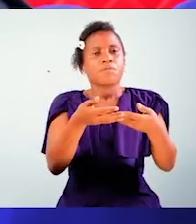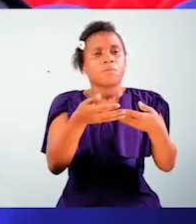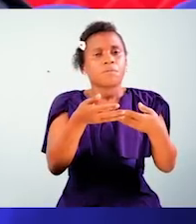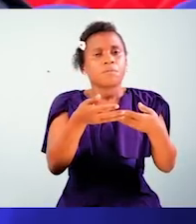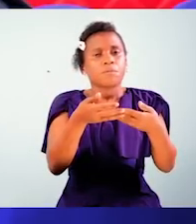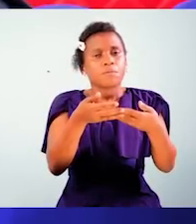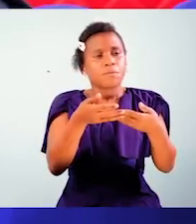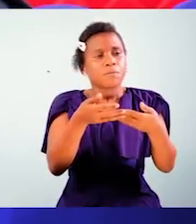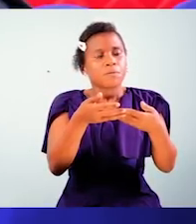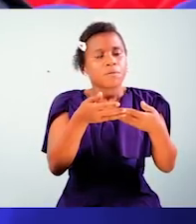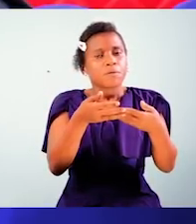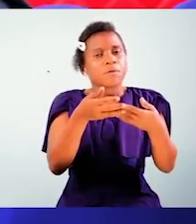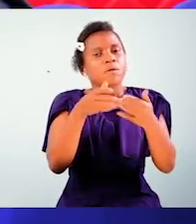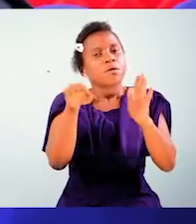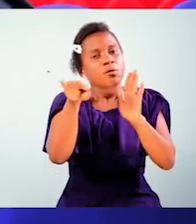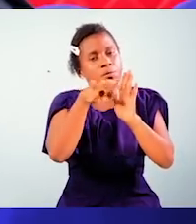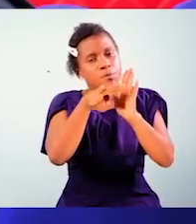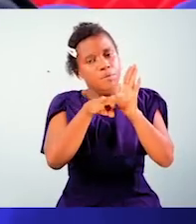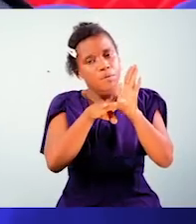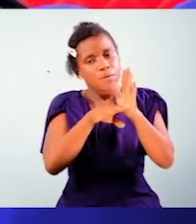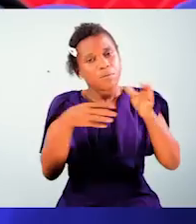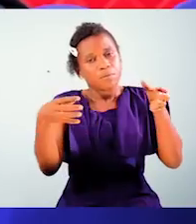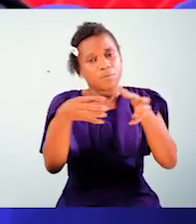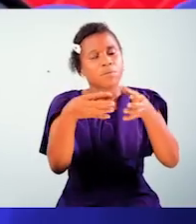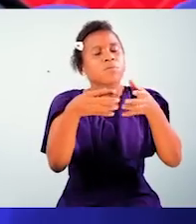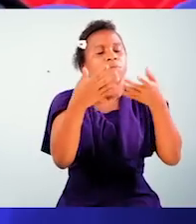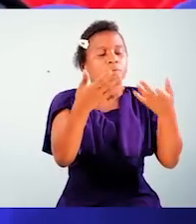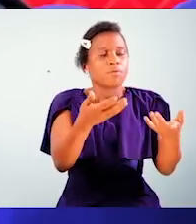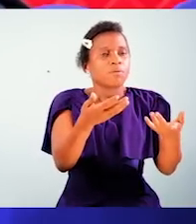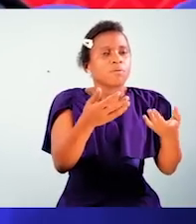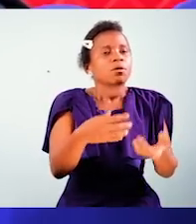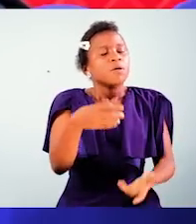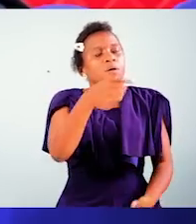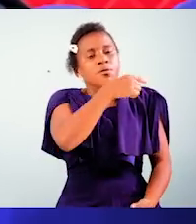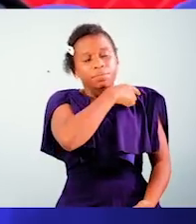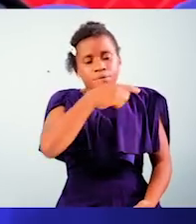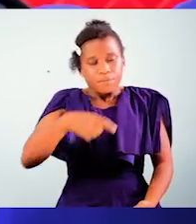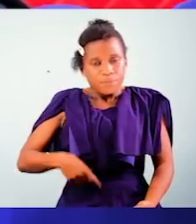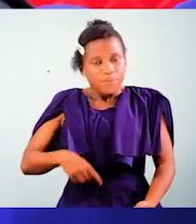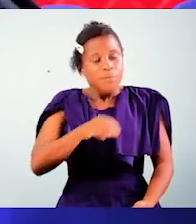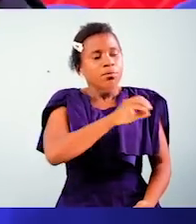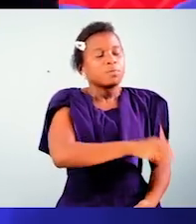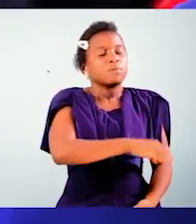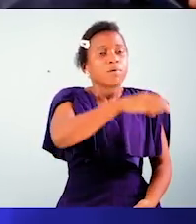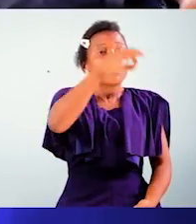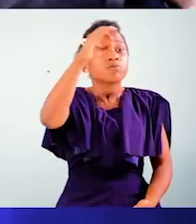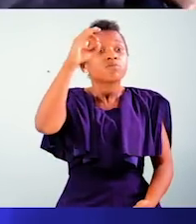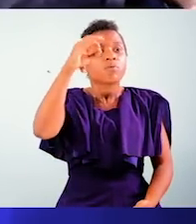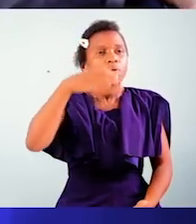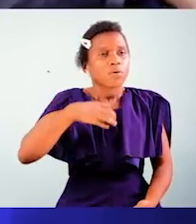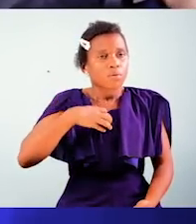Hiyo regulation ndivyo inavyosema. Sasa rais ndio alimteua waziri. Anaambiwa na